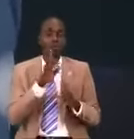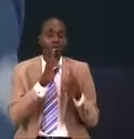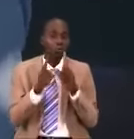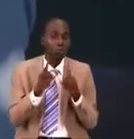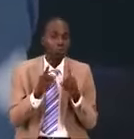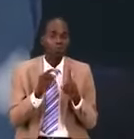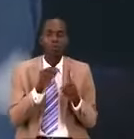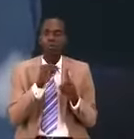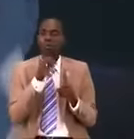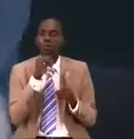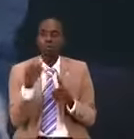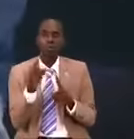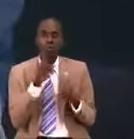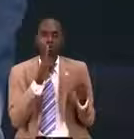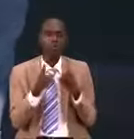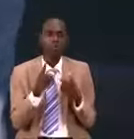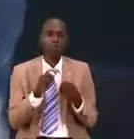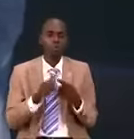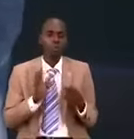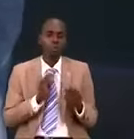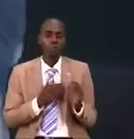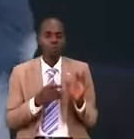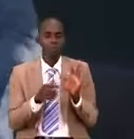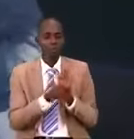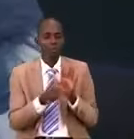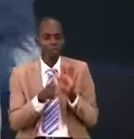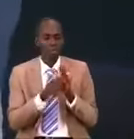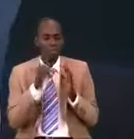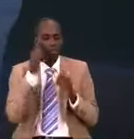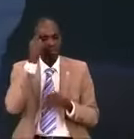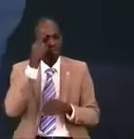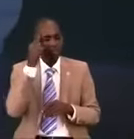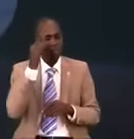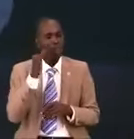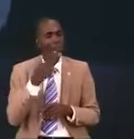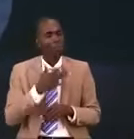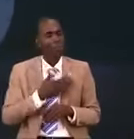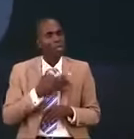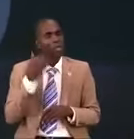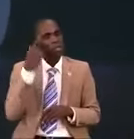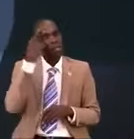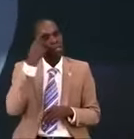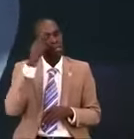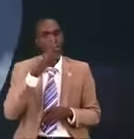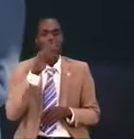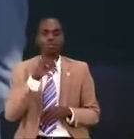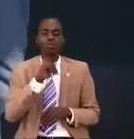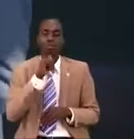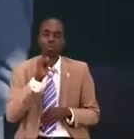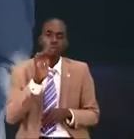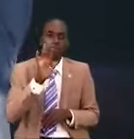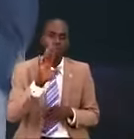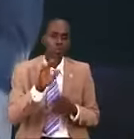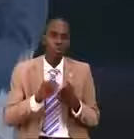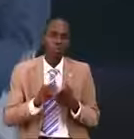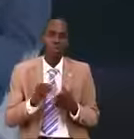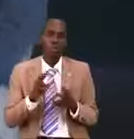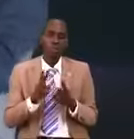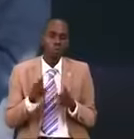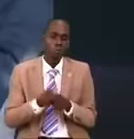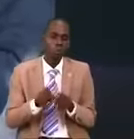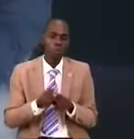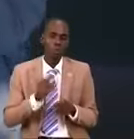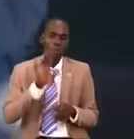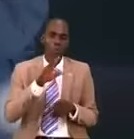nos pensées ne sont pas vos pensées et mes voix ne sont pas vous voir dit l'Éternel et les cieux comme